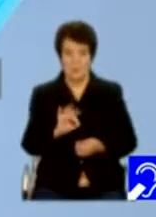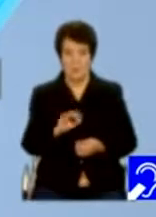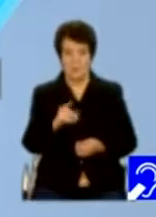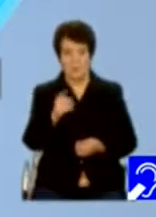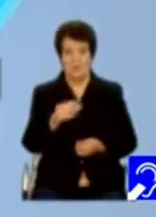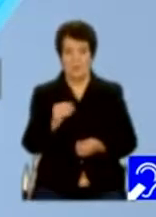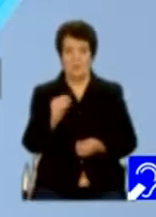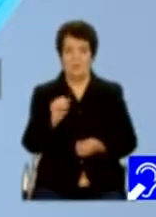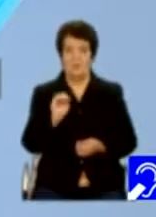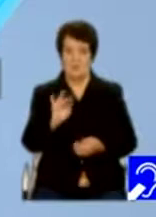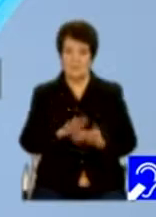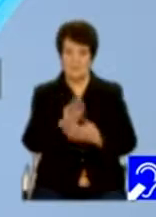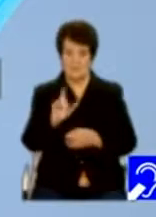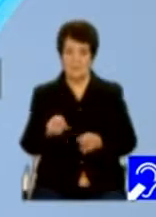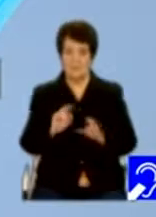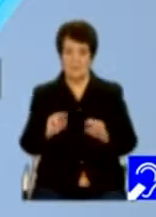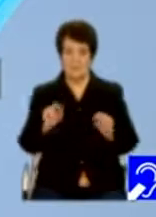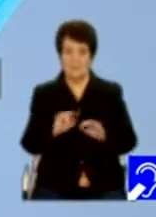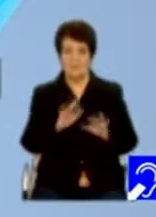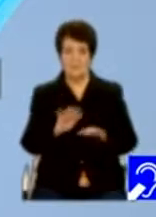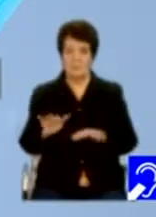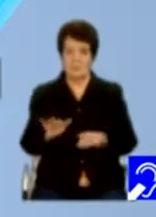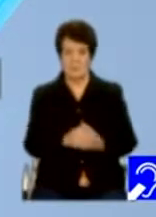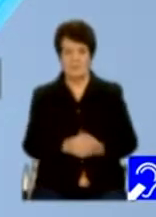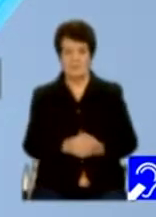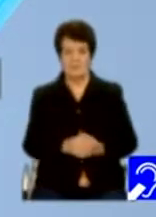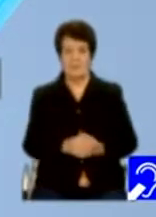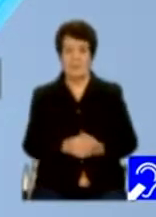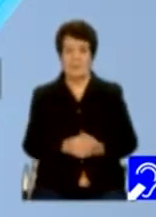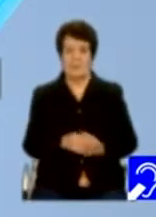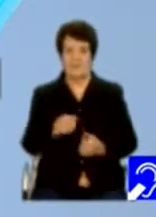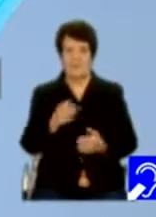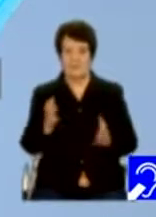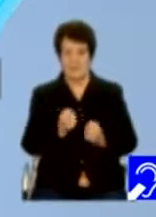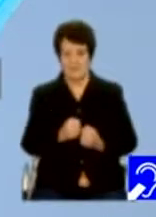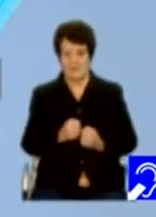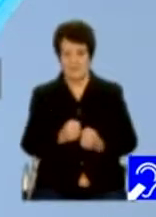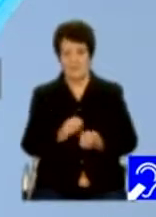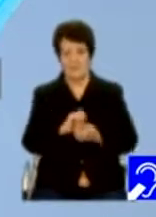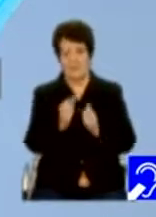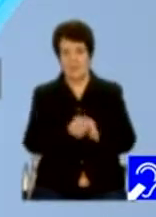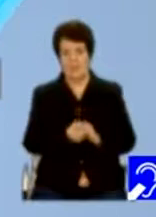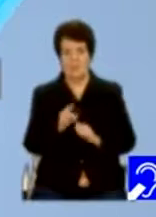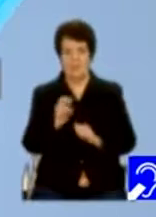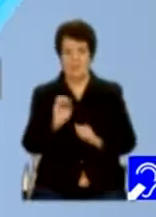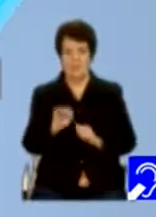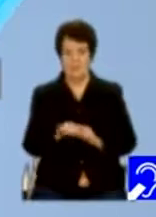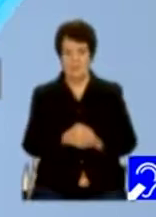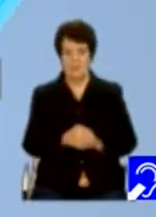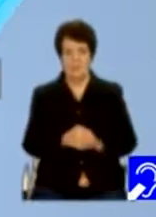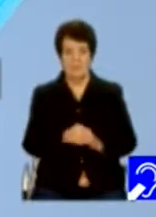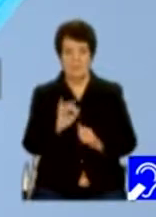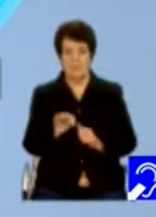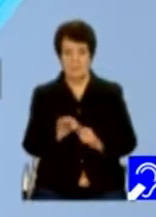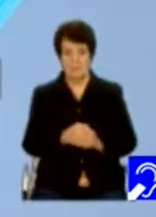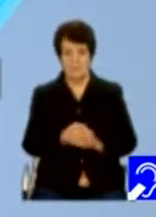alte studii, deci sunt și profesoară de pian, prima mea profesie, așa s-a primit că m-am reprofilat și